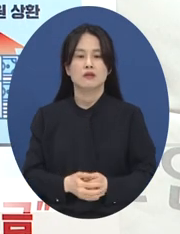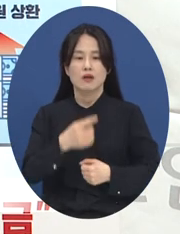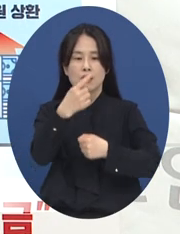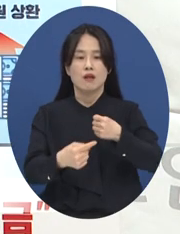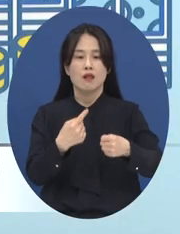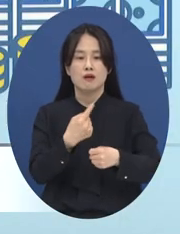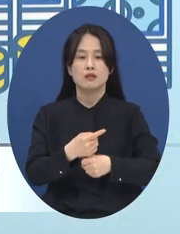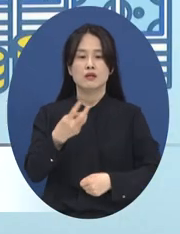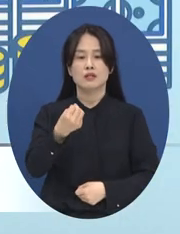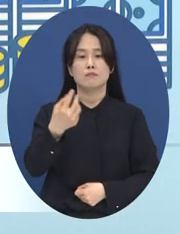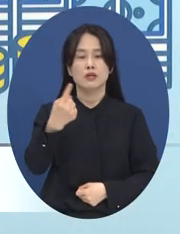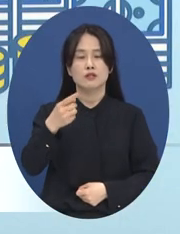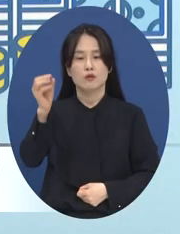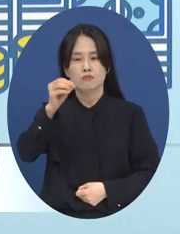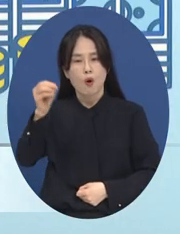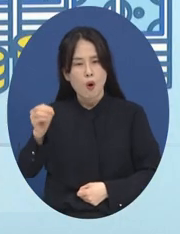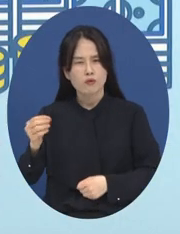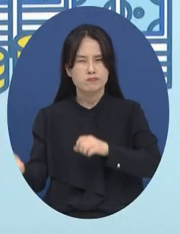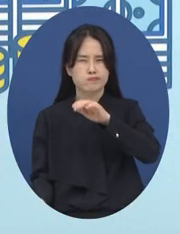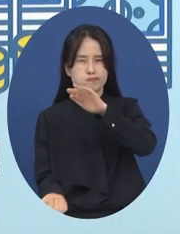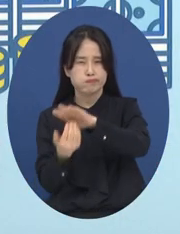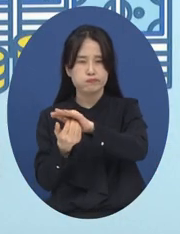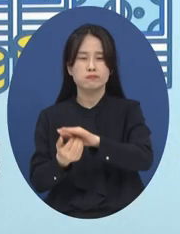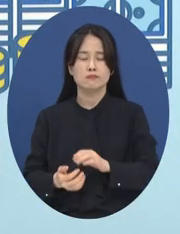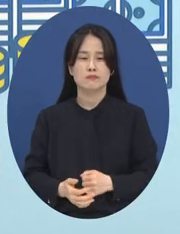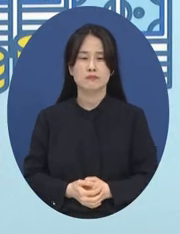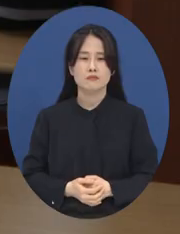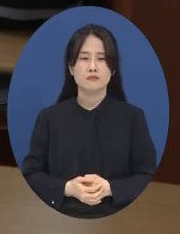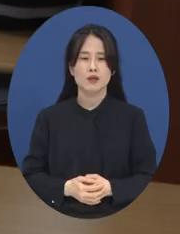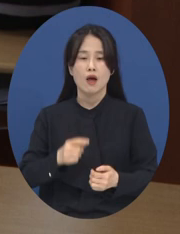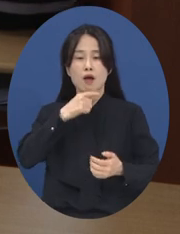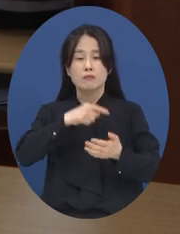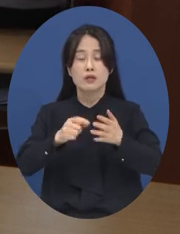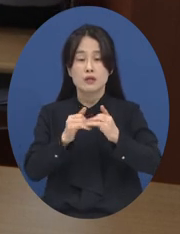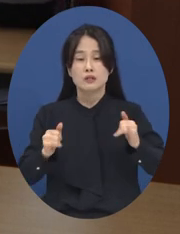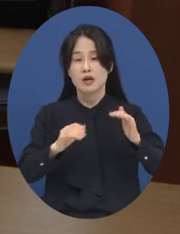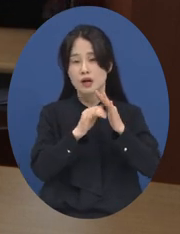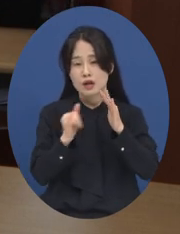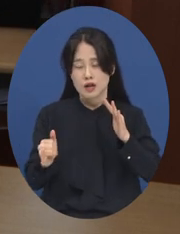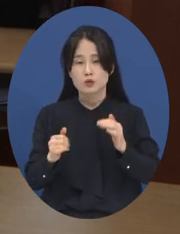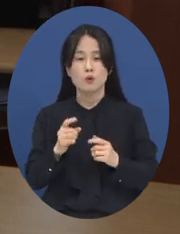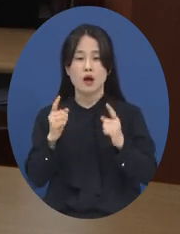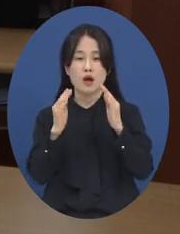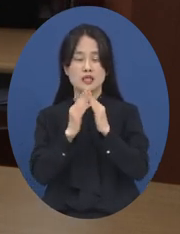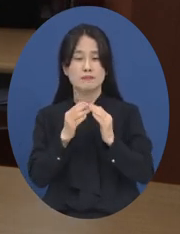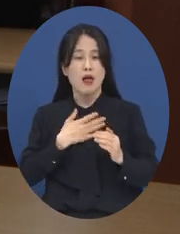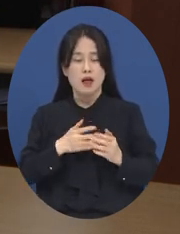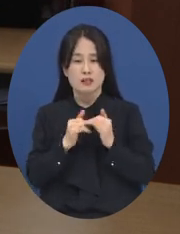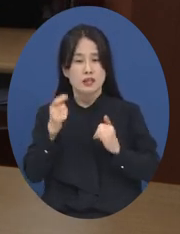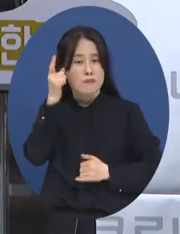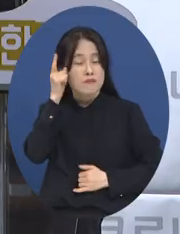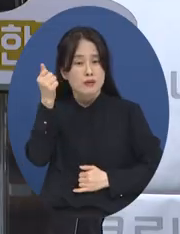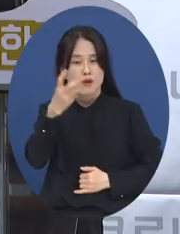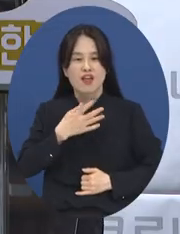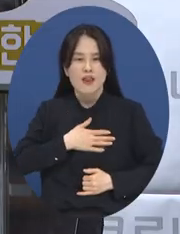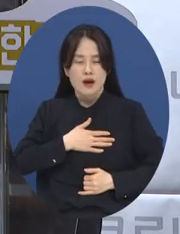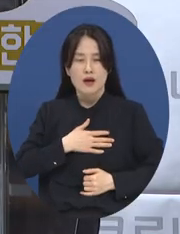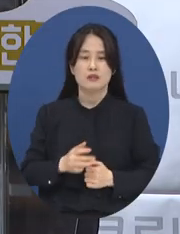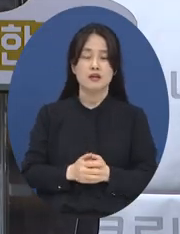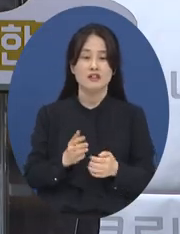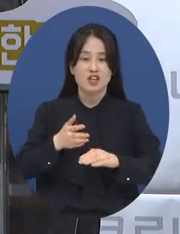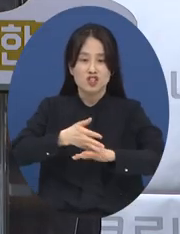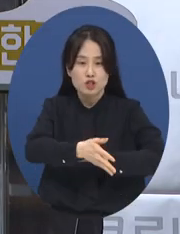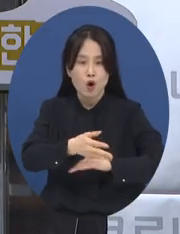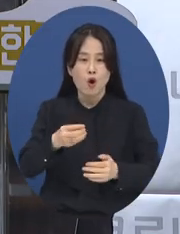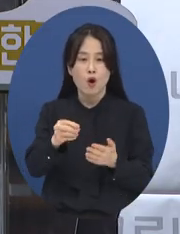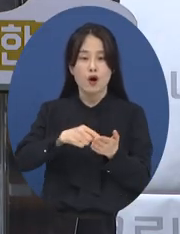따지면 3만 1000%에 달할 정도입니다. 이들은 피해자의 가족과 지인 연락처를 알아내 상황이 늦어지면 공갈과 협박도